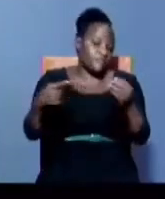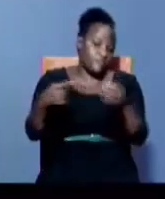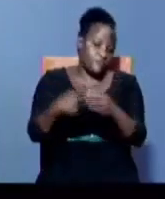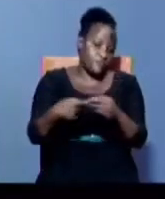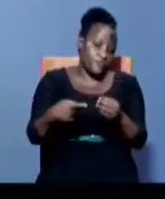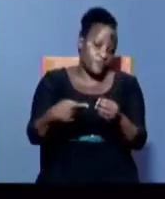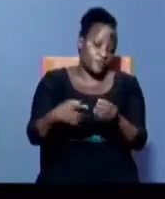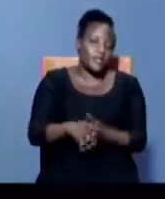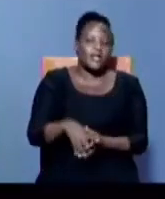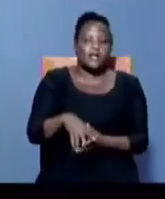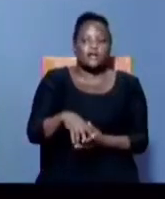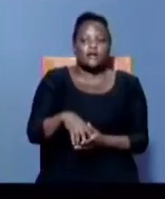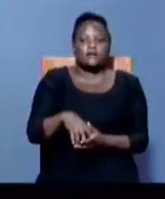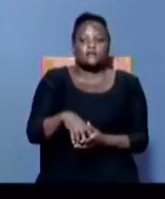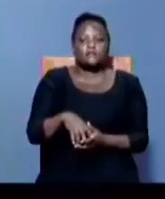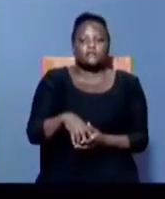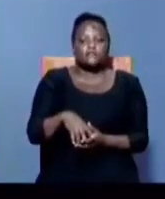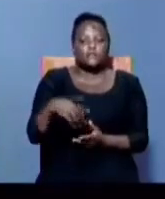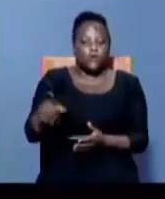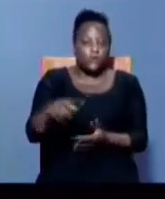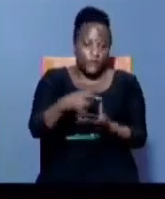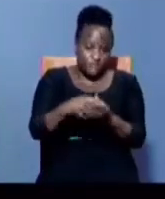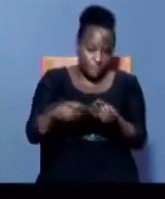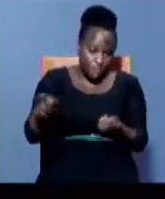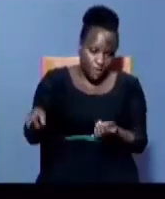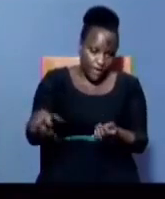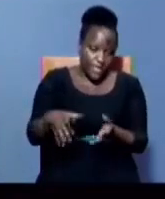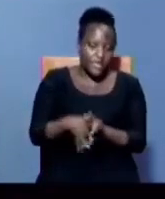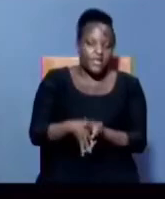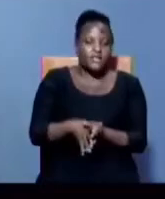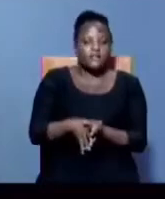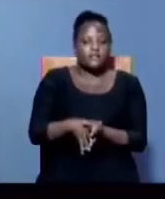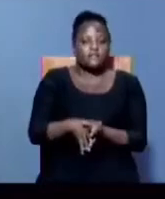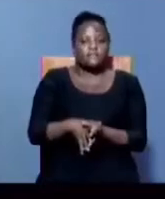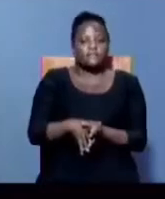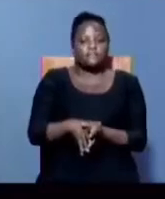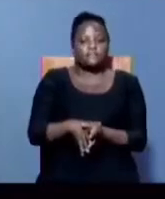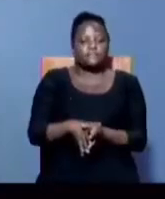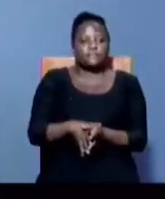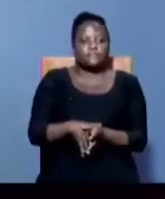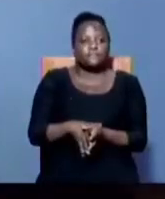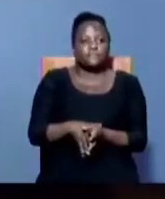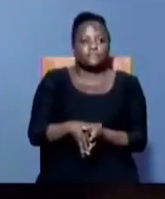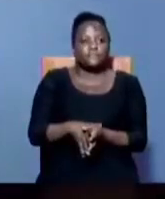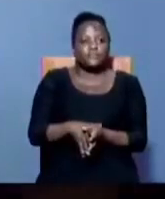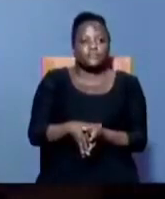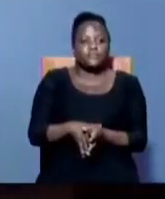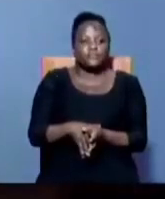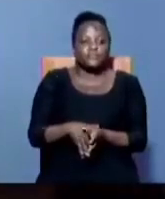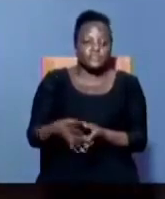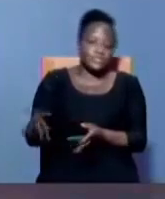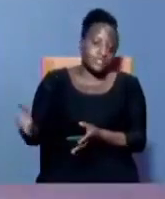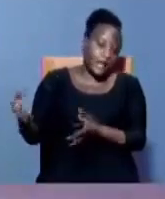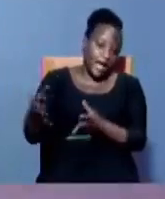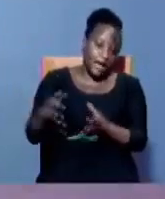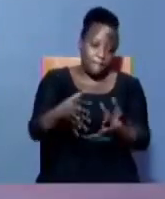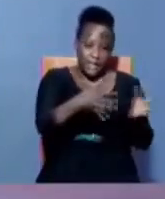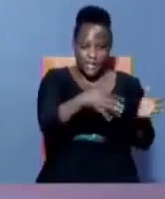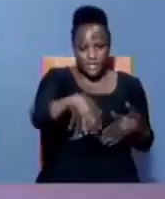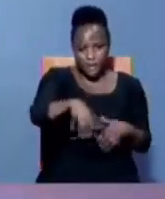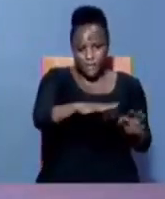Zikawekwa pale fimbo. Sikiliza ndugu zangu, zikawekwa zile fimbo pale. Baada ya kuwa zimewekwa pale, sema zilete kwenye hema ya kutania, zikapelekwa